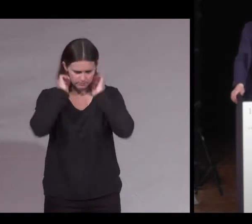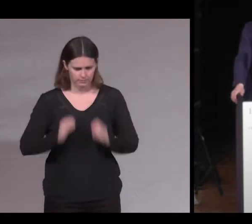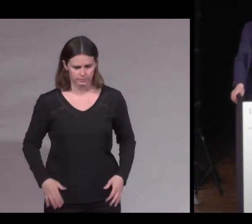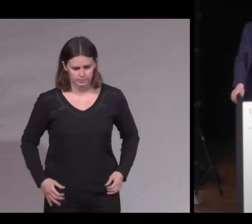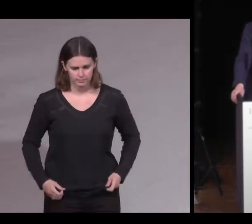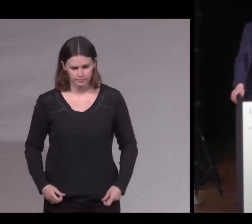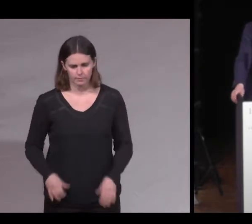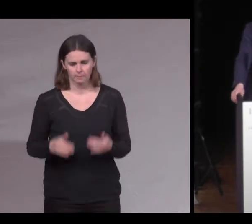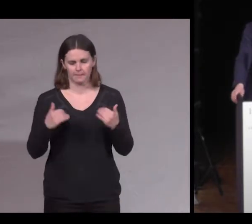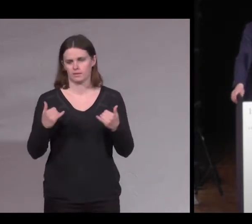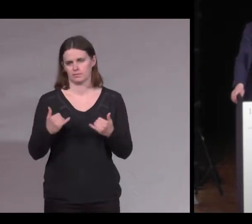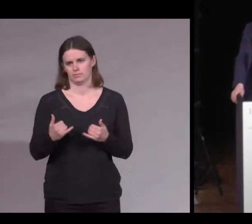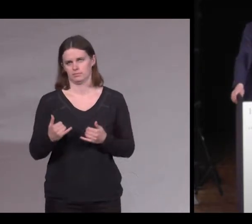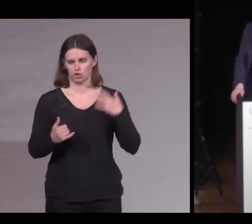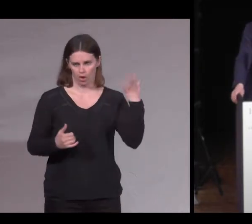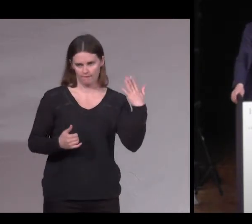tak vidíte, že